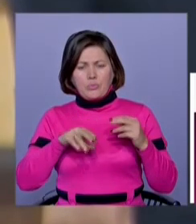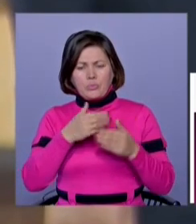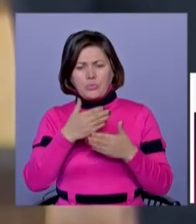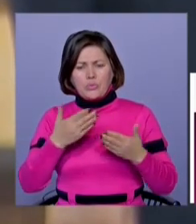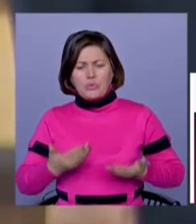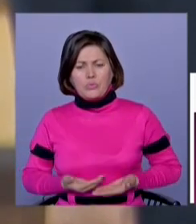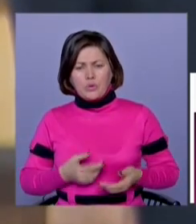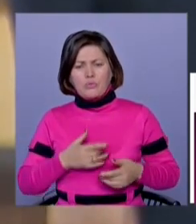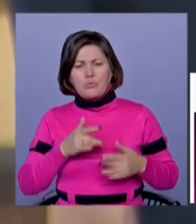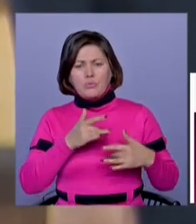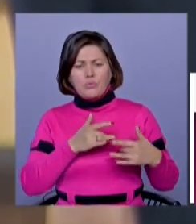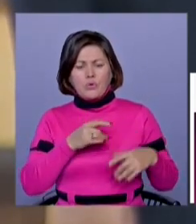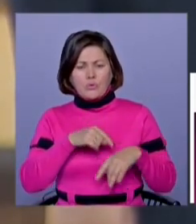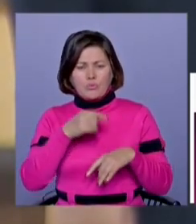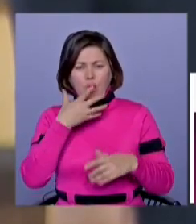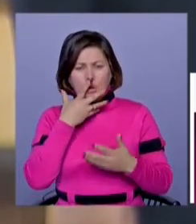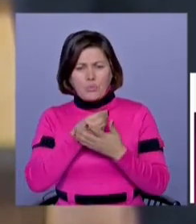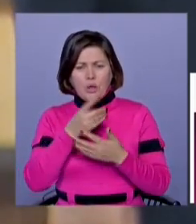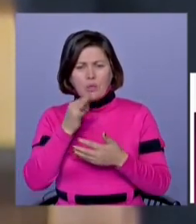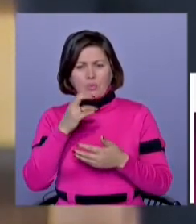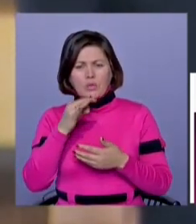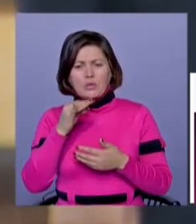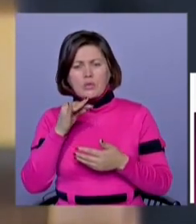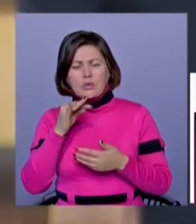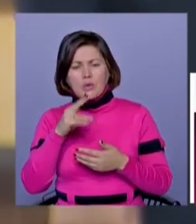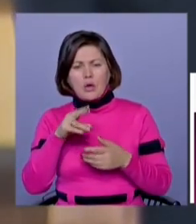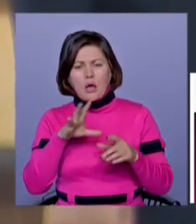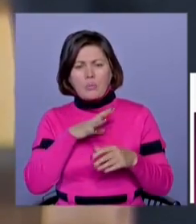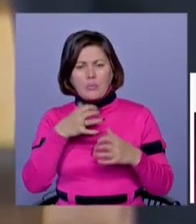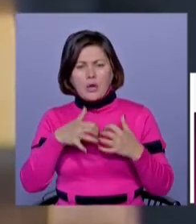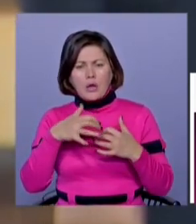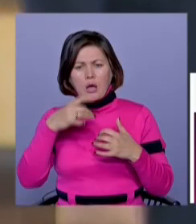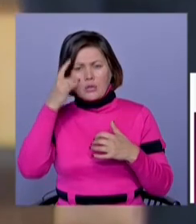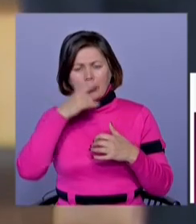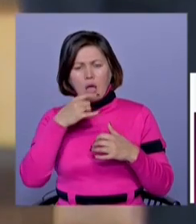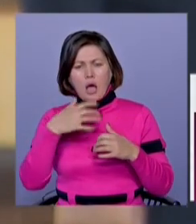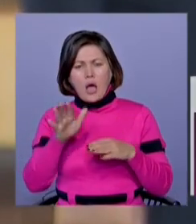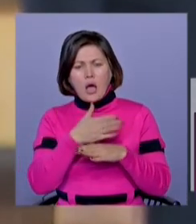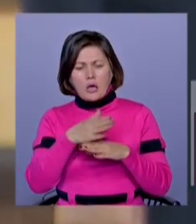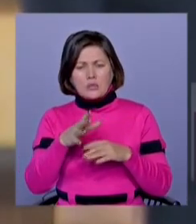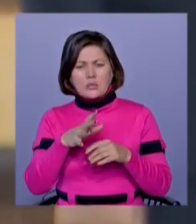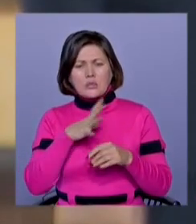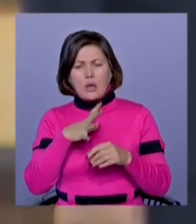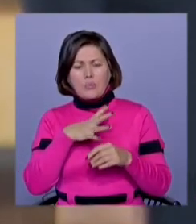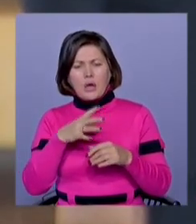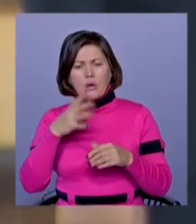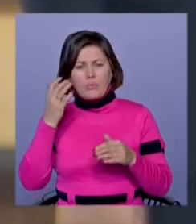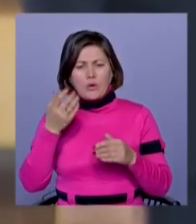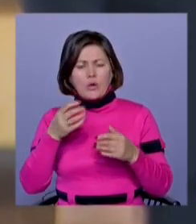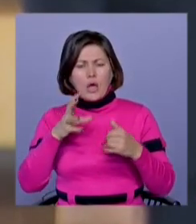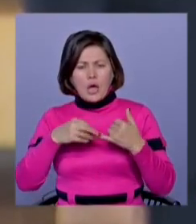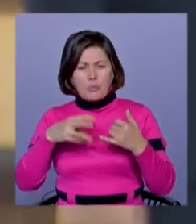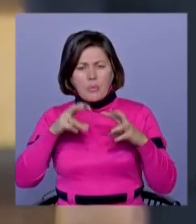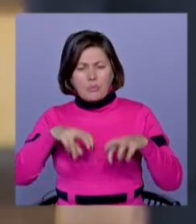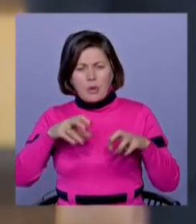ортақтасып көңіл айтамын. Академик Карл Молдахметұлы Қазақстан мен Орта Азия аумағындағы көне археологиялық жәдігерлер бойынша